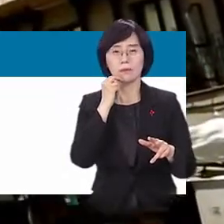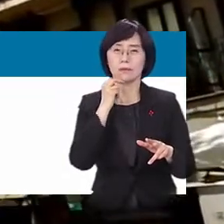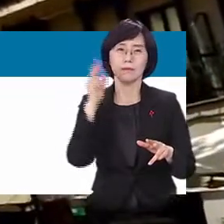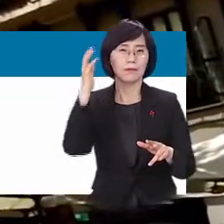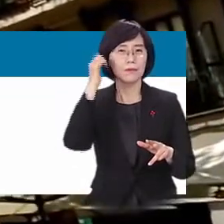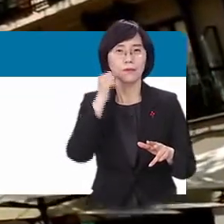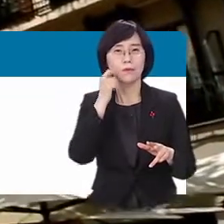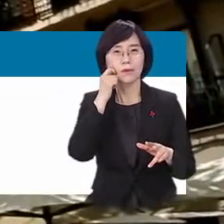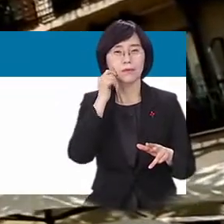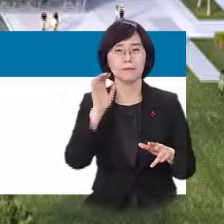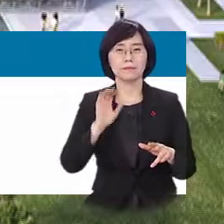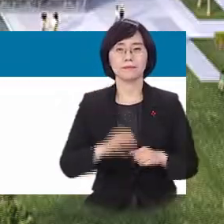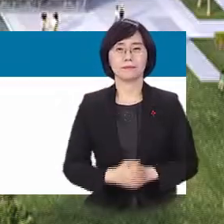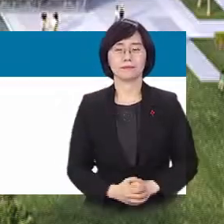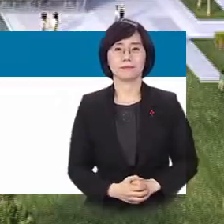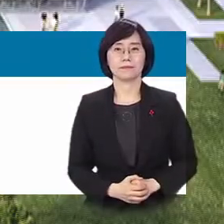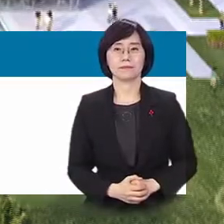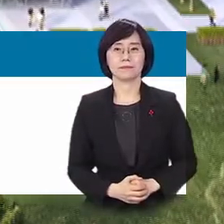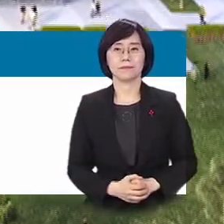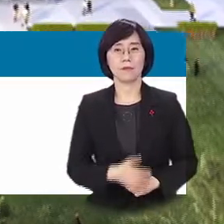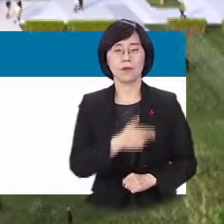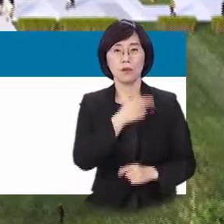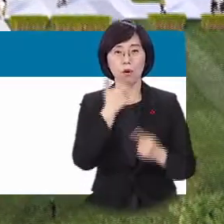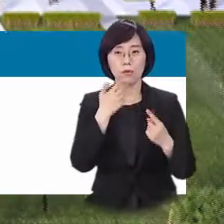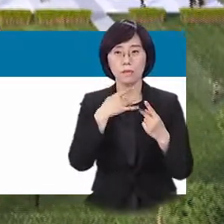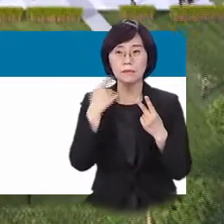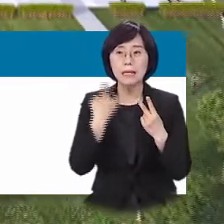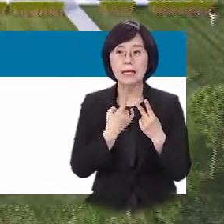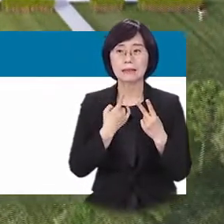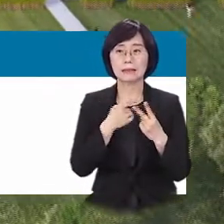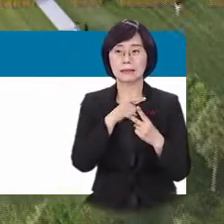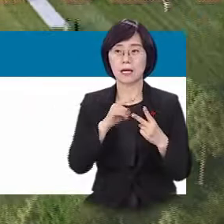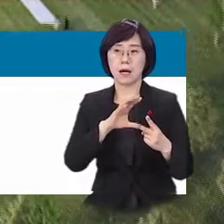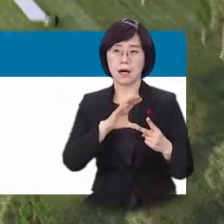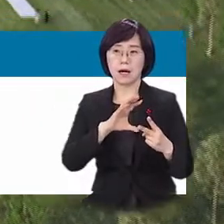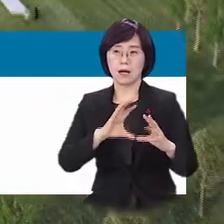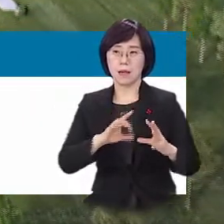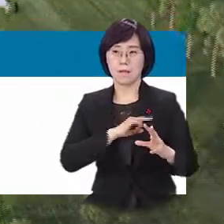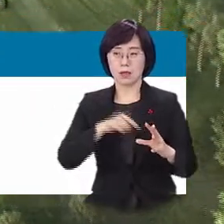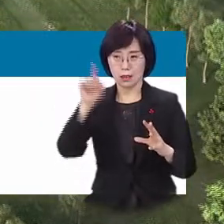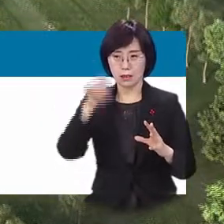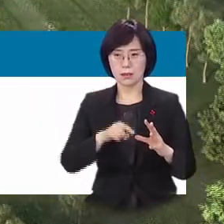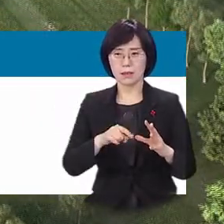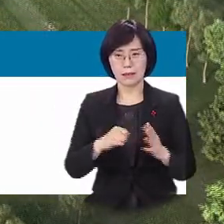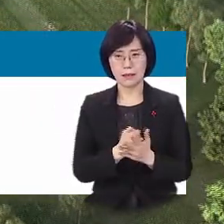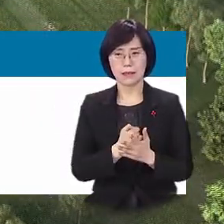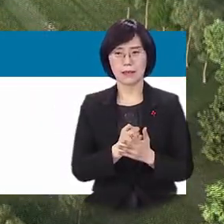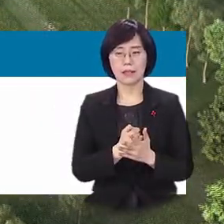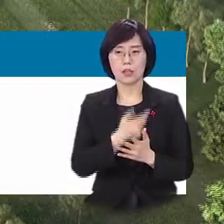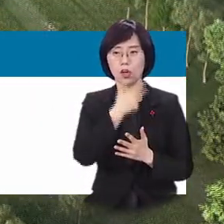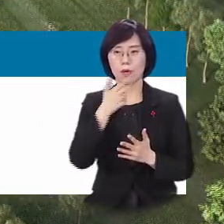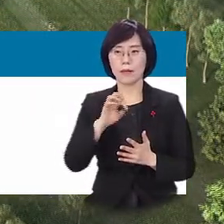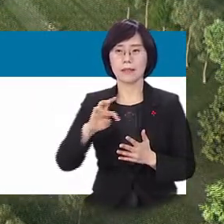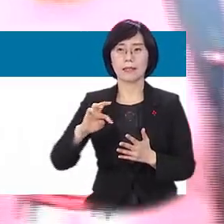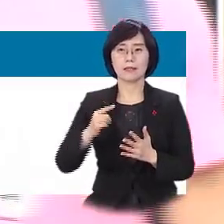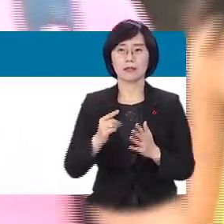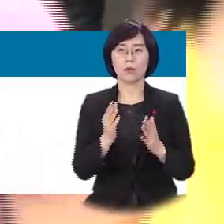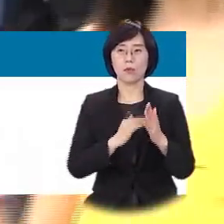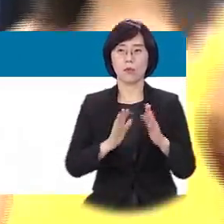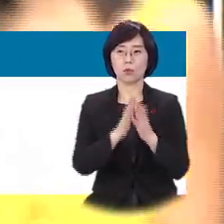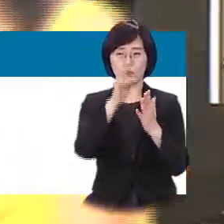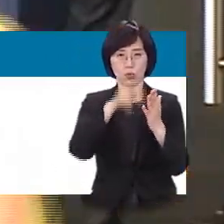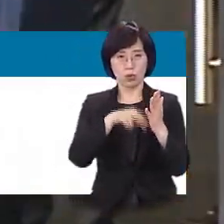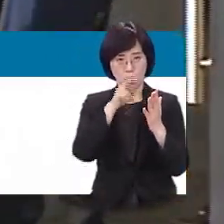지금 기억하고 있진 않아요. 영국이나 프랑스 같은 나라를 먼저 가야 된다.